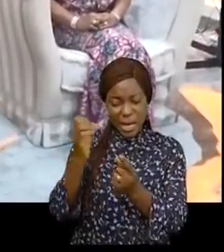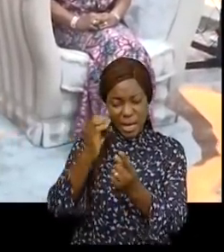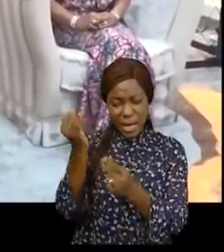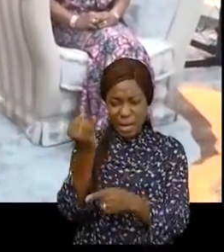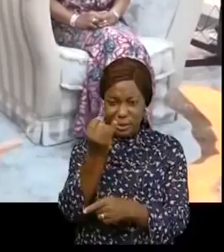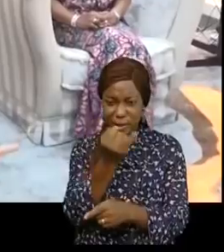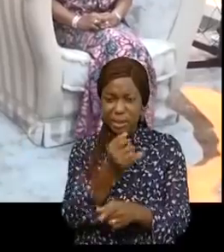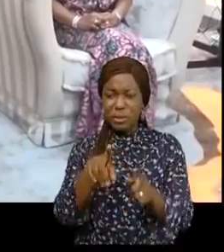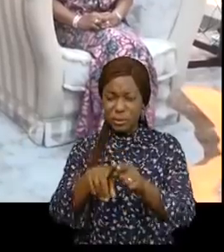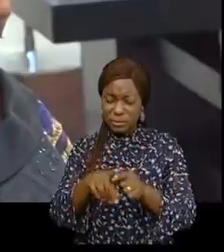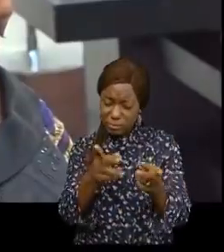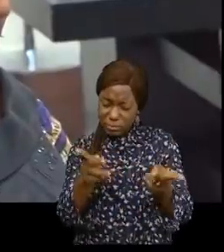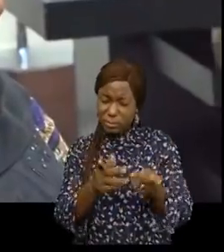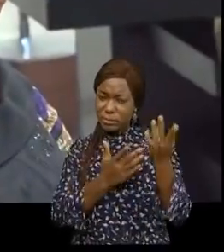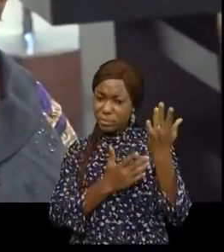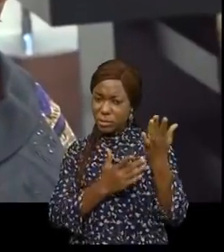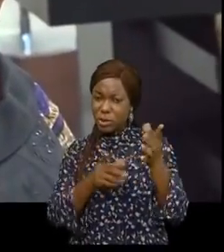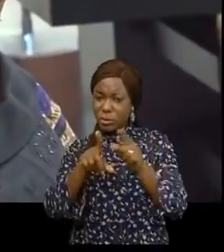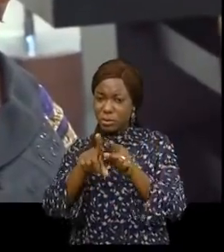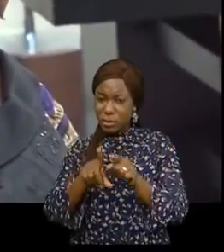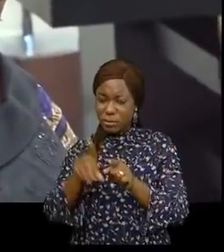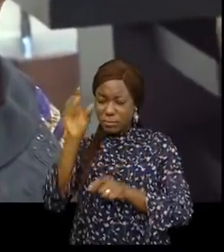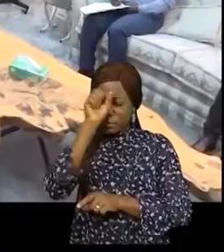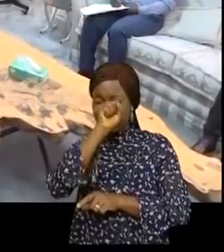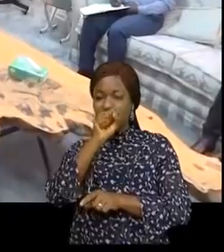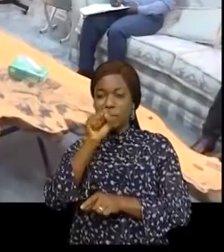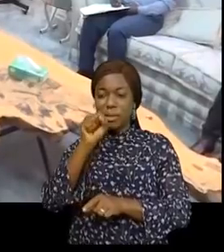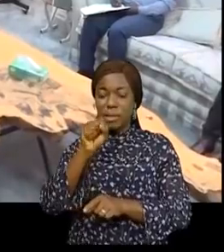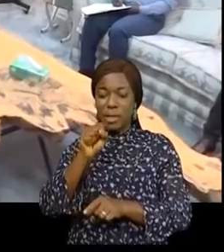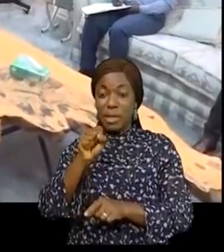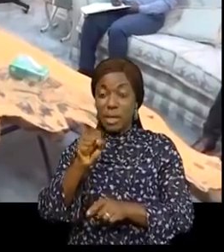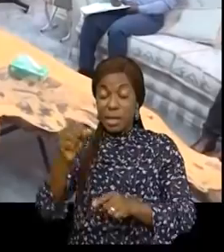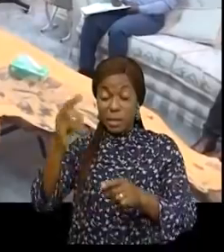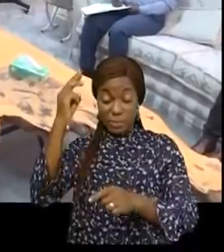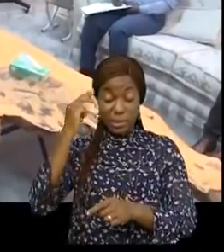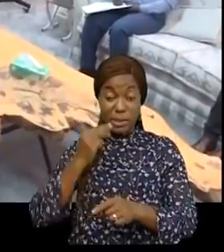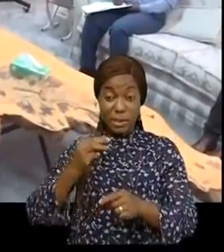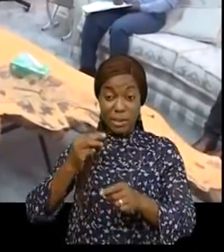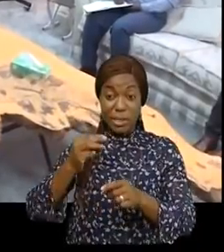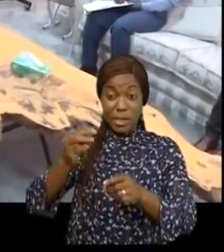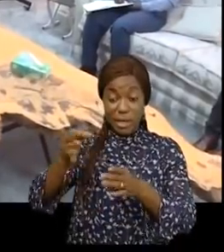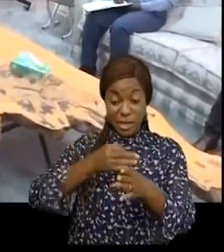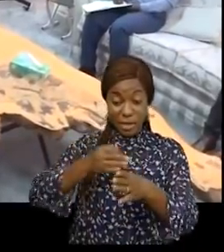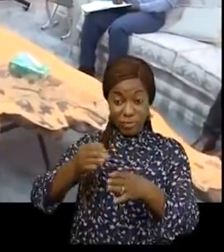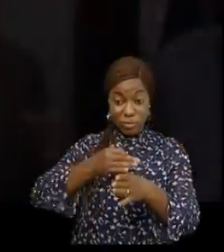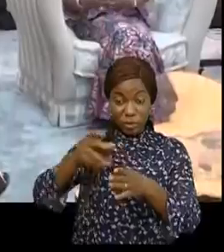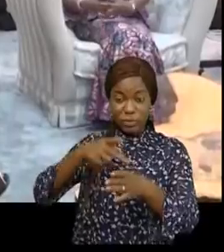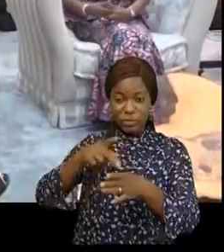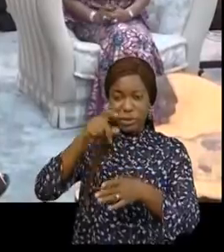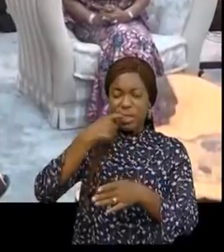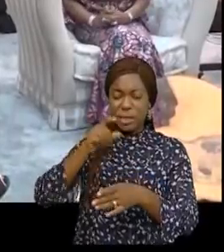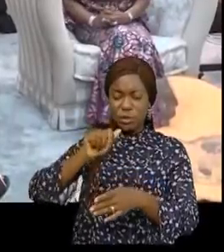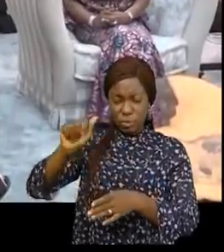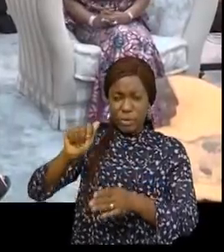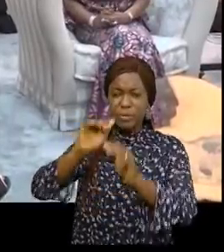suscitant ainsi l'intérêt de la patronne de la formation professionnelle qui a promis séance tenante de s'impliquer